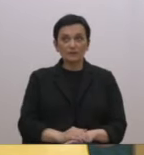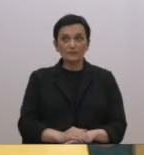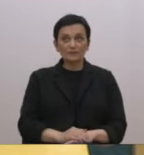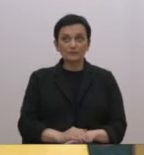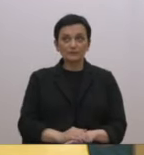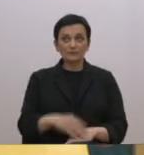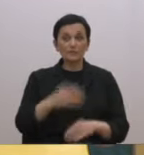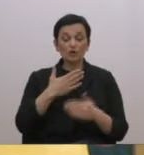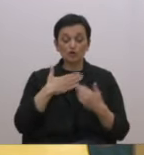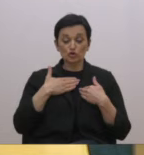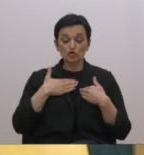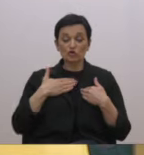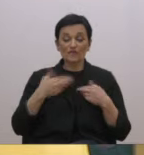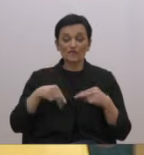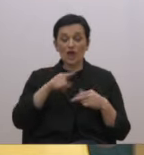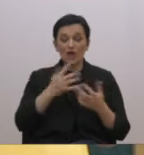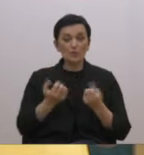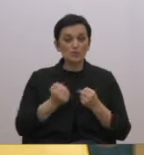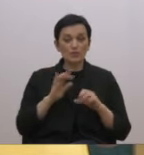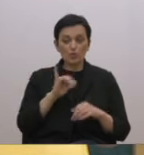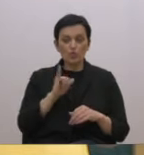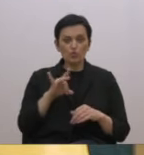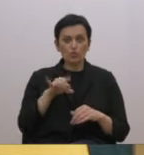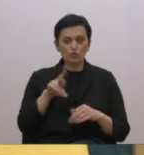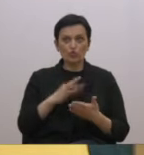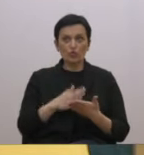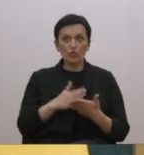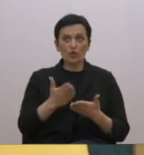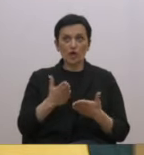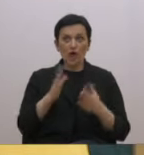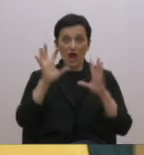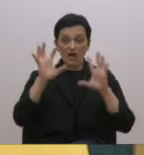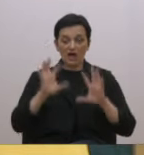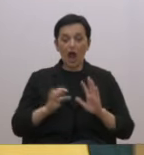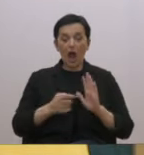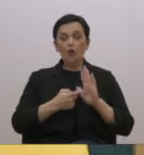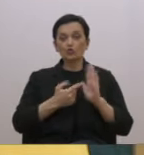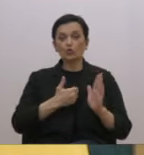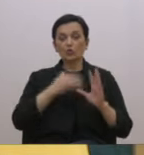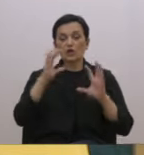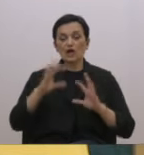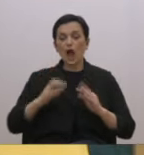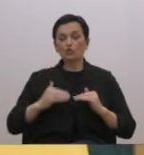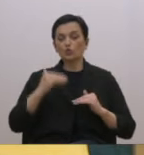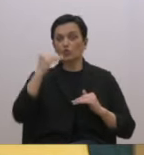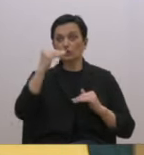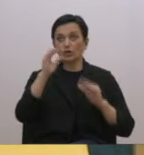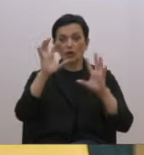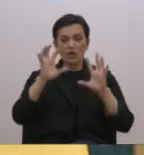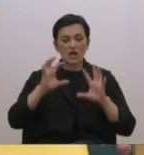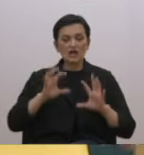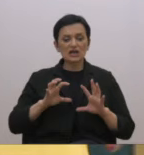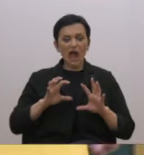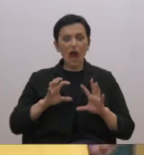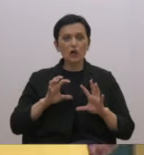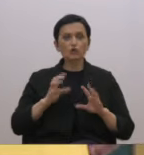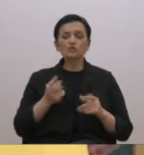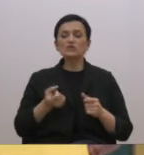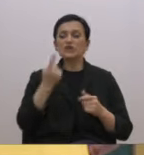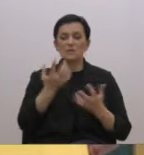არ არის ეს ჩვენთვის მისაღები, ურდოა ისა. კანონი გვინდა, კანონის უზენაესობა და კანონი ლათინებიდან